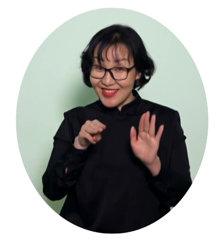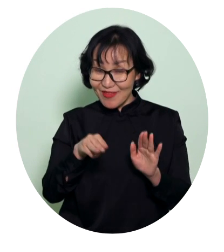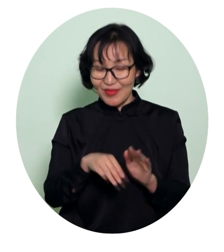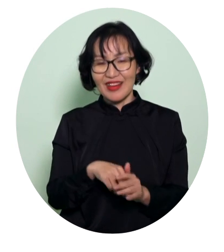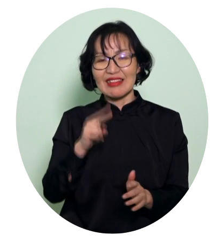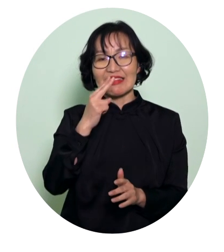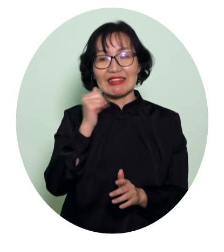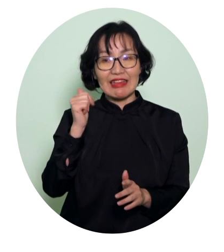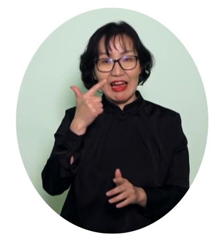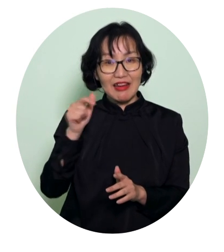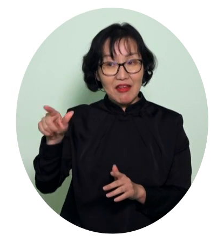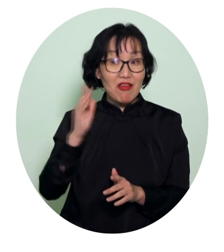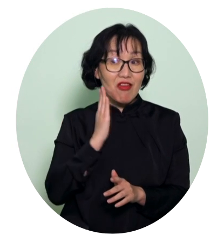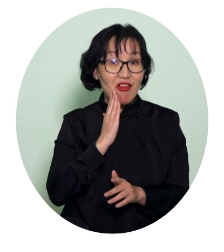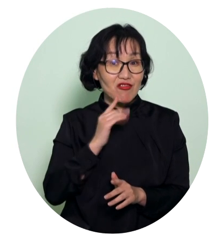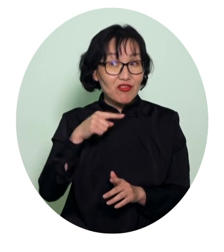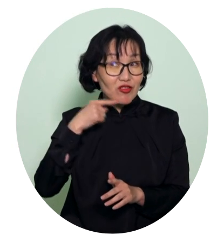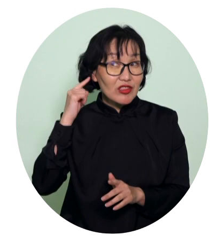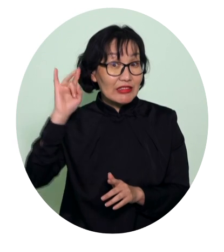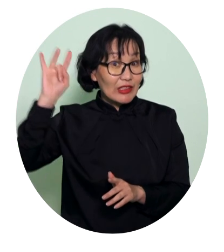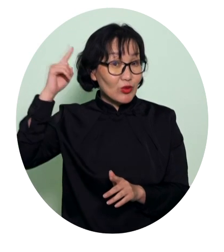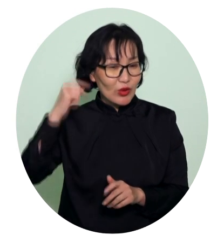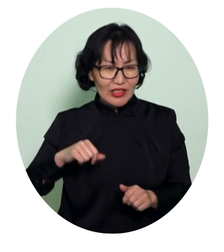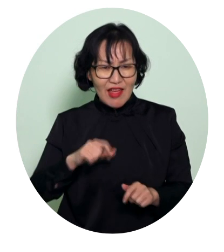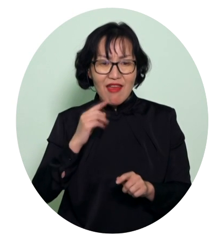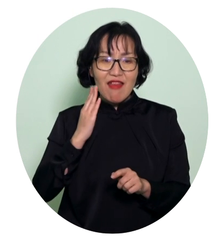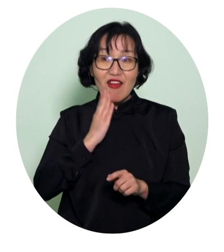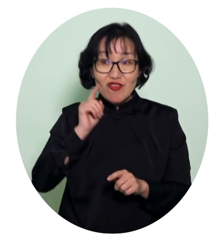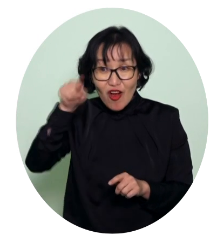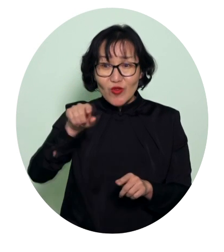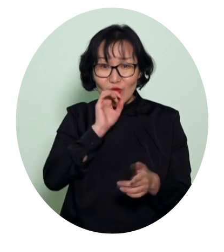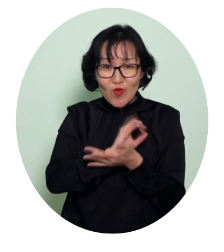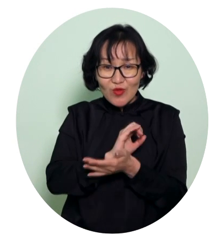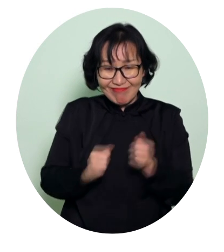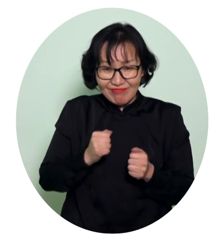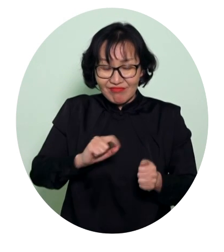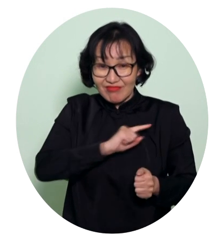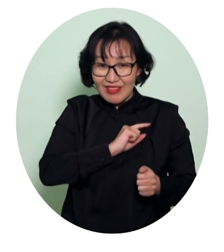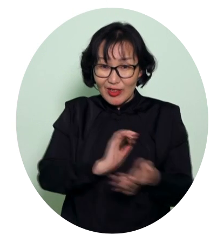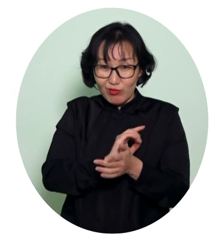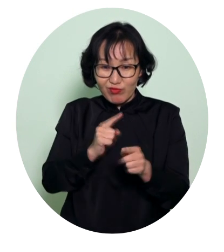Даг маань ихийнхэн янцгааг дүг сонсоод их рүүгээ тэмүүлэн хар хурдаараа давхигсан.